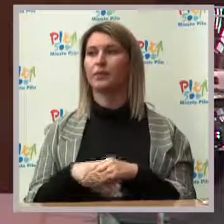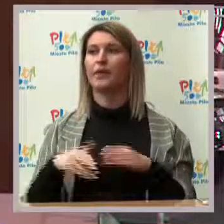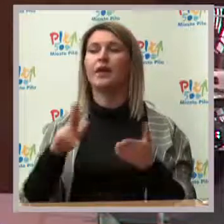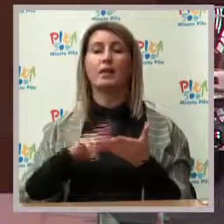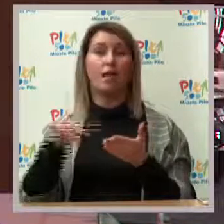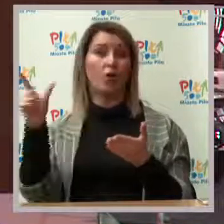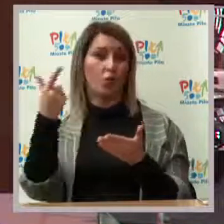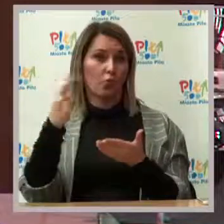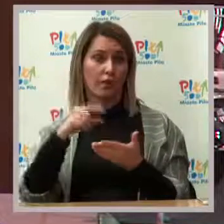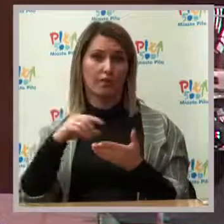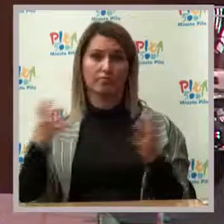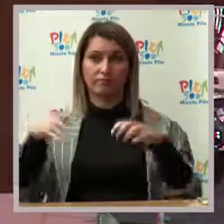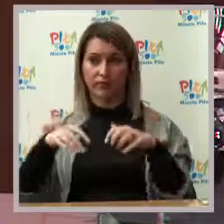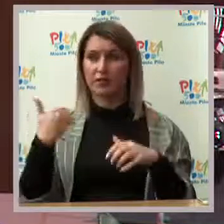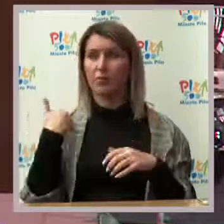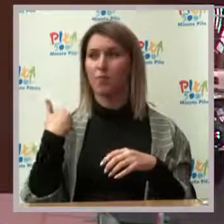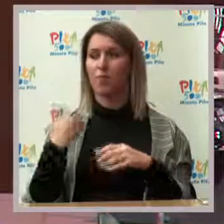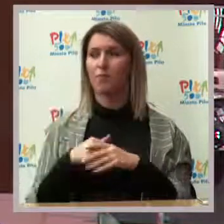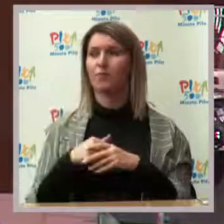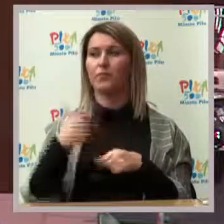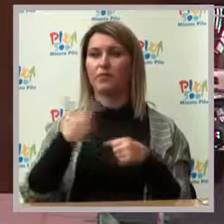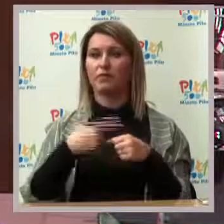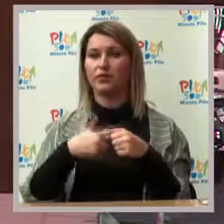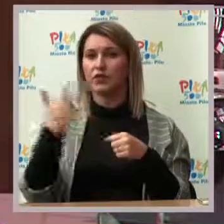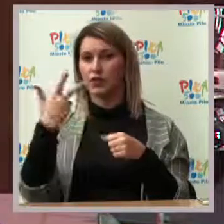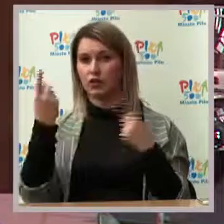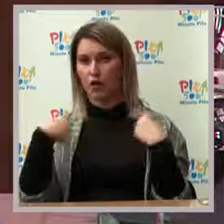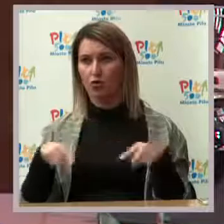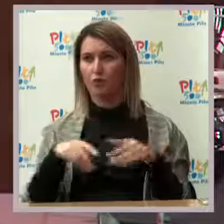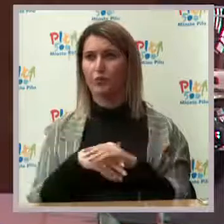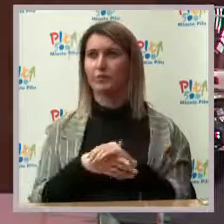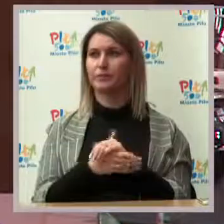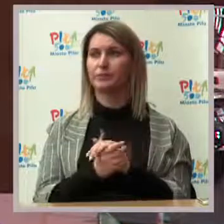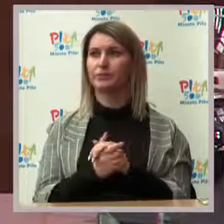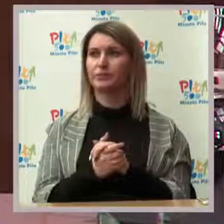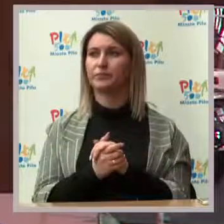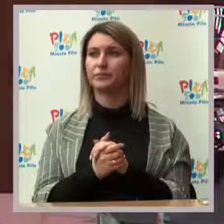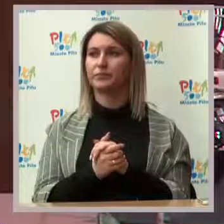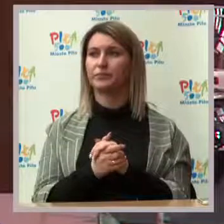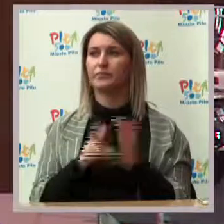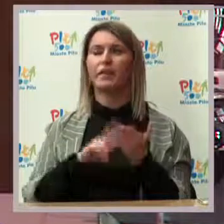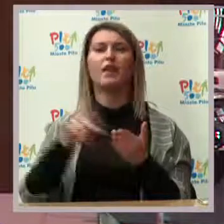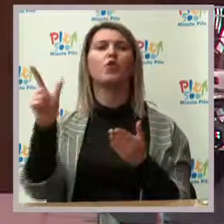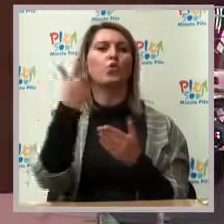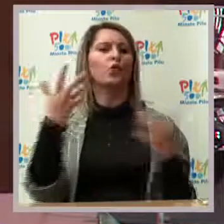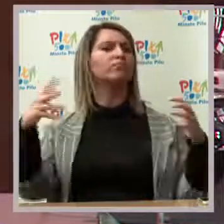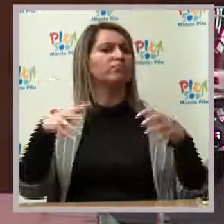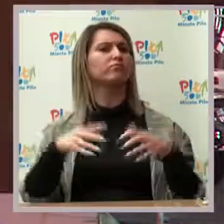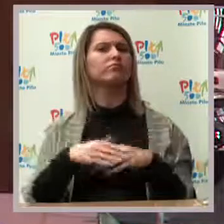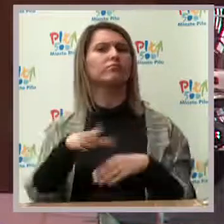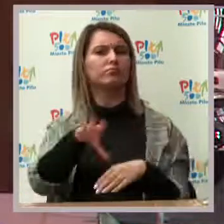drugiej sesji Rady Miasta Piły uczestniczyło 23 radnych. Podczas drugiej sesji Rady Miasta